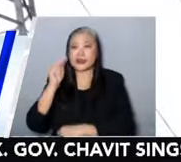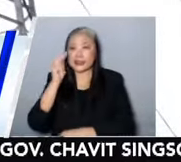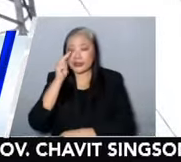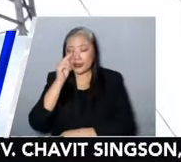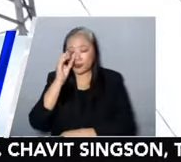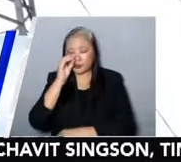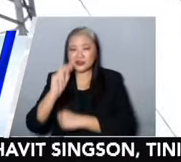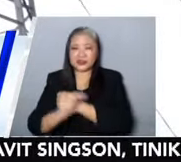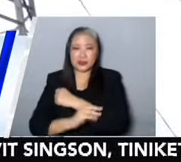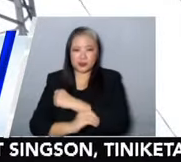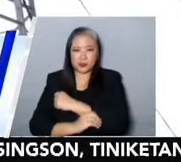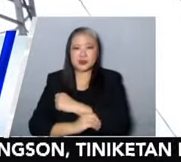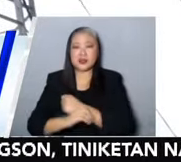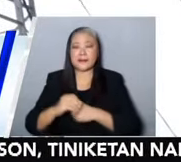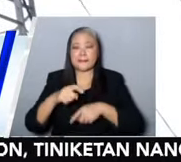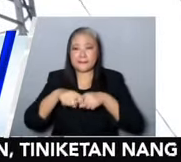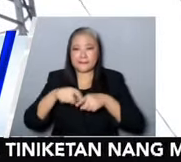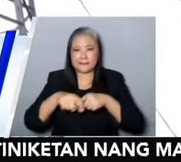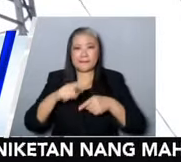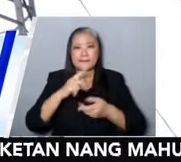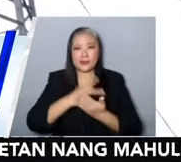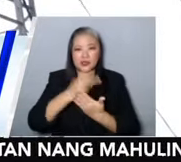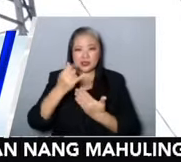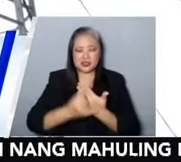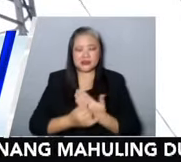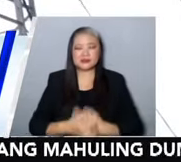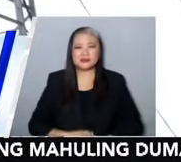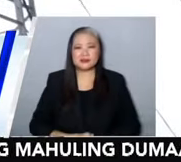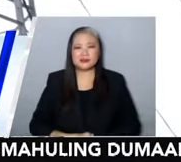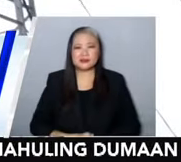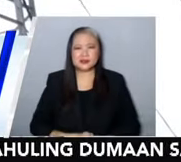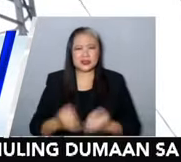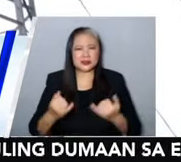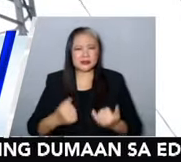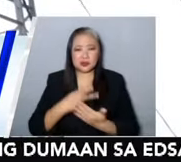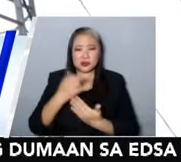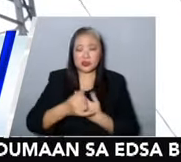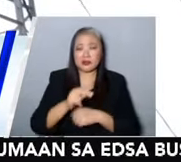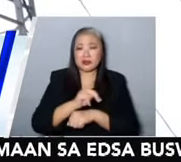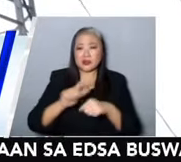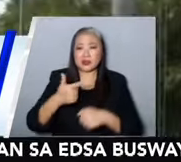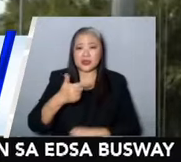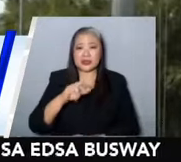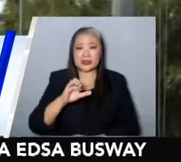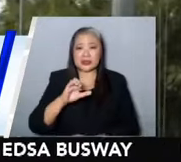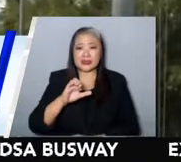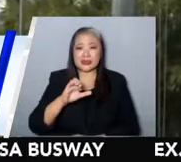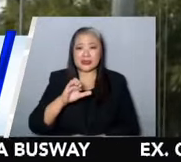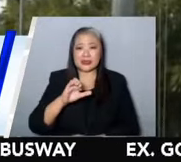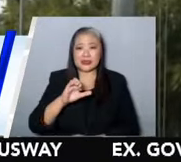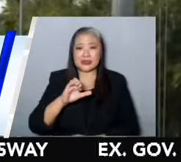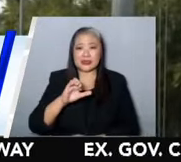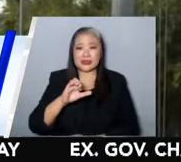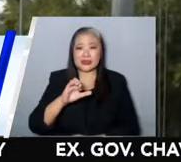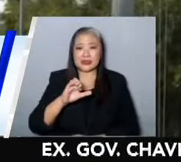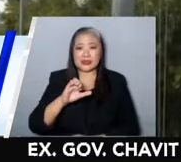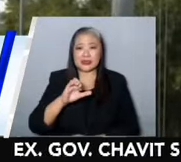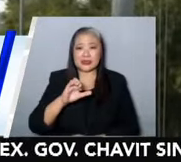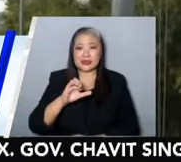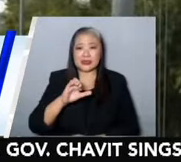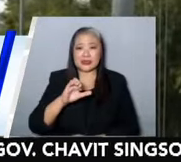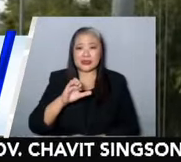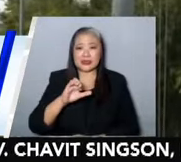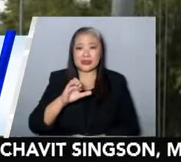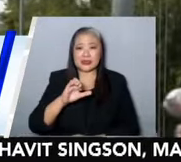Ito ang matagal nang hinihintay na proyekto ng National Grid Corporation of the Philippines o NGCP na magkukonekta sa power